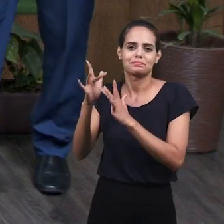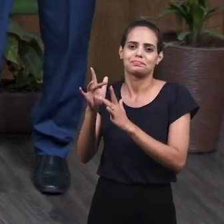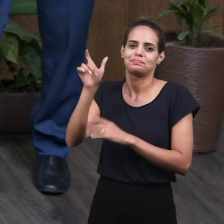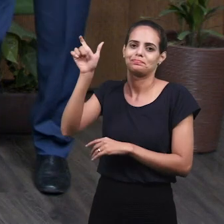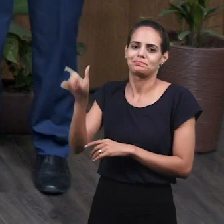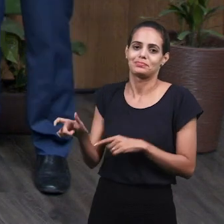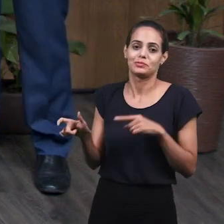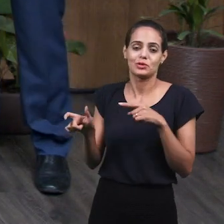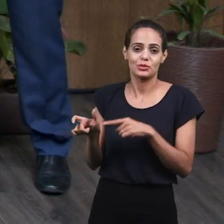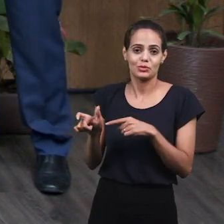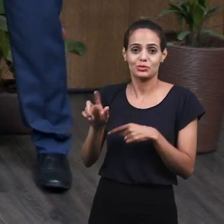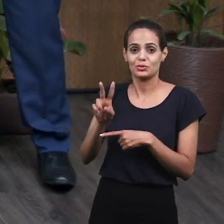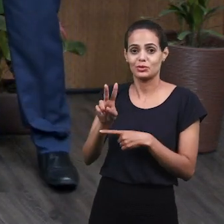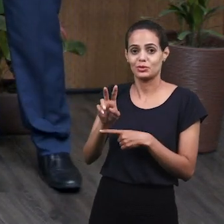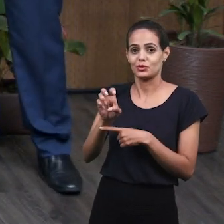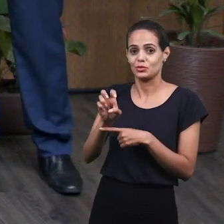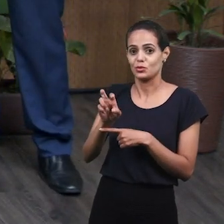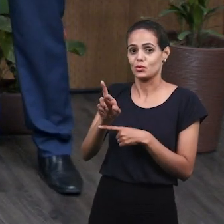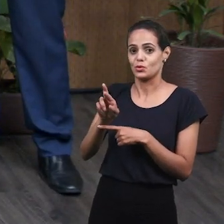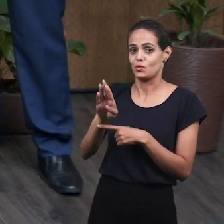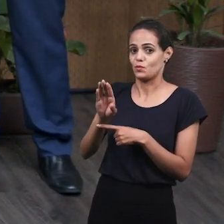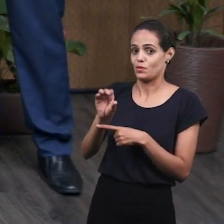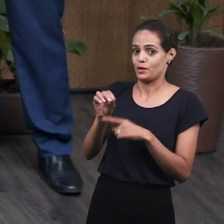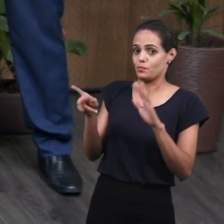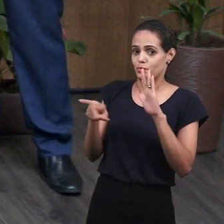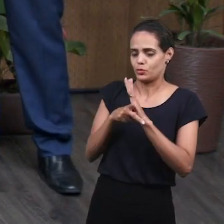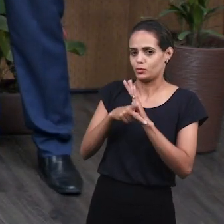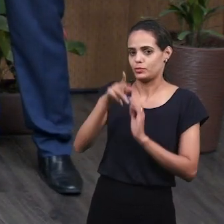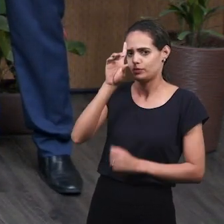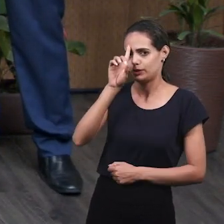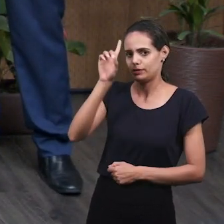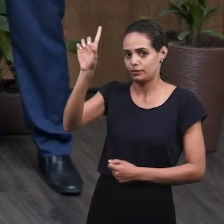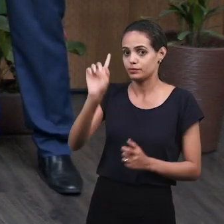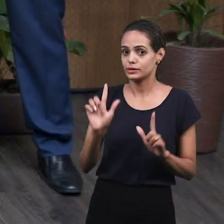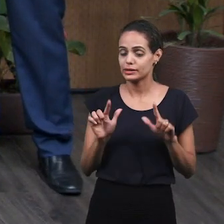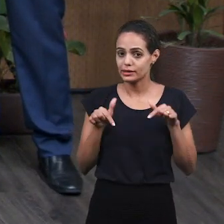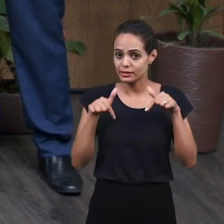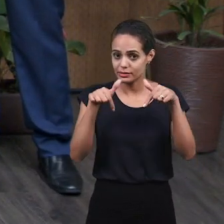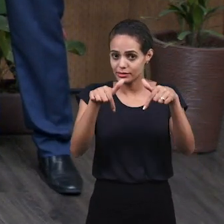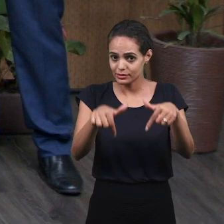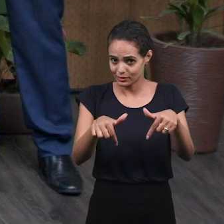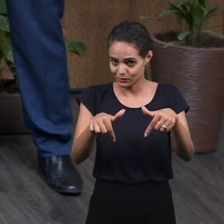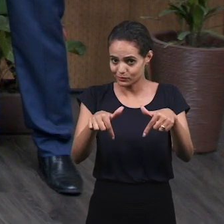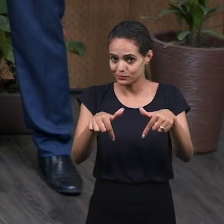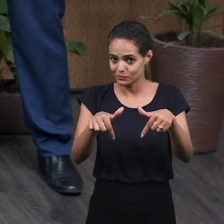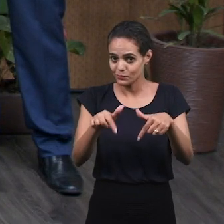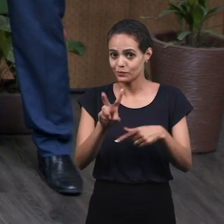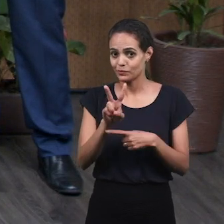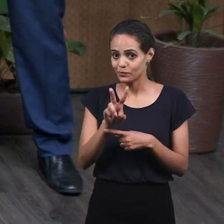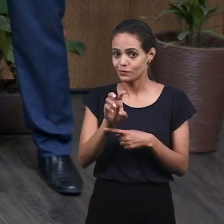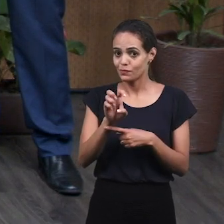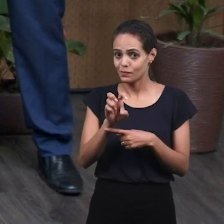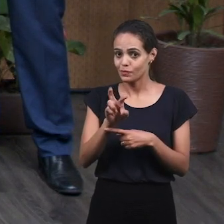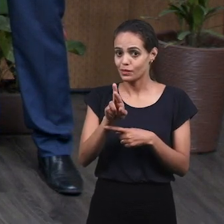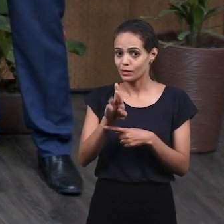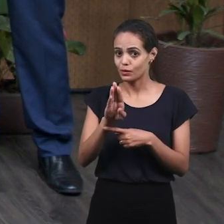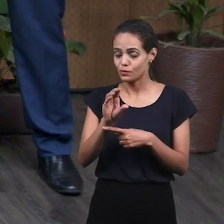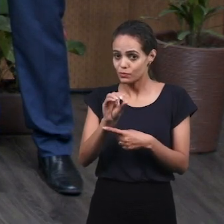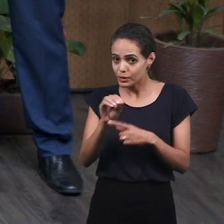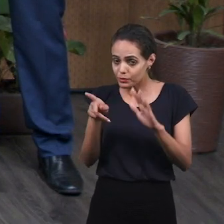Par l'action du Verbe de Dieu, observez, par l'action du Verbe de Dieu, toutes les choses ont été